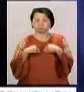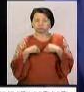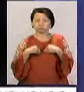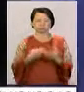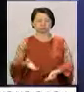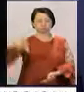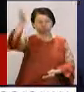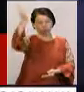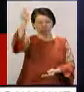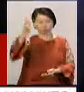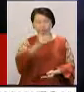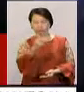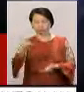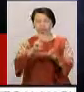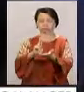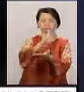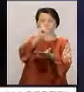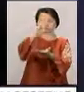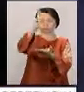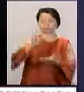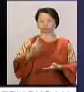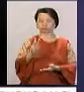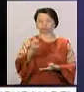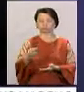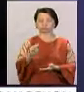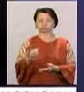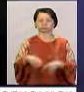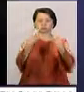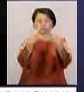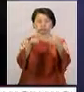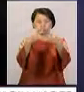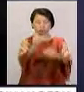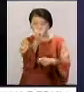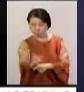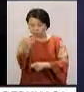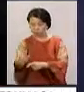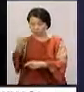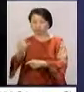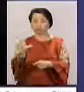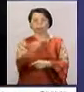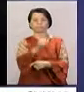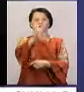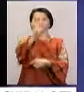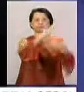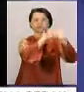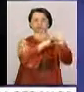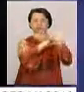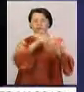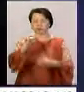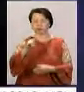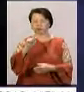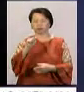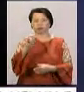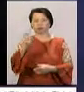Bagi pensyarah kanan Universiti Malaya Dr. K.S. Balakrishnan, 12 calon yang akan merebut 4 jawatan naib presiden,